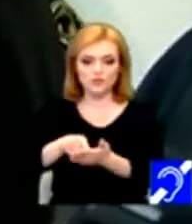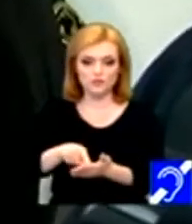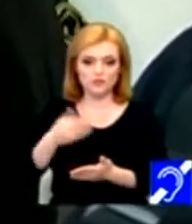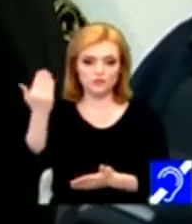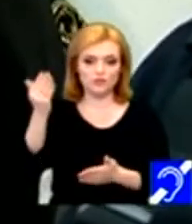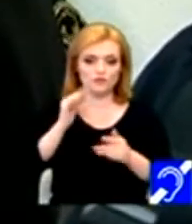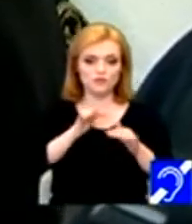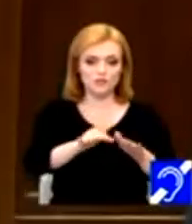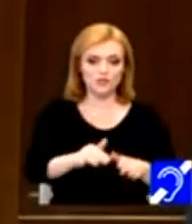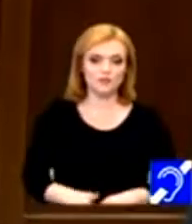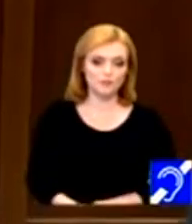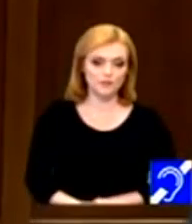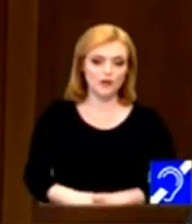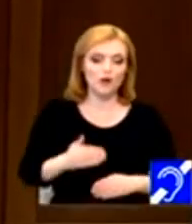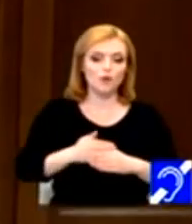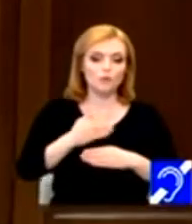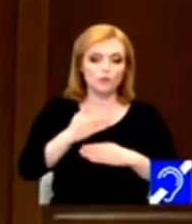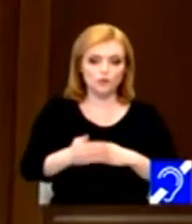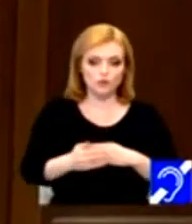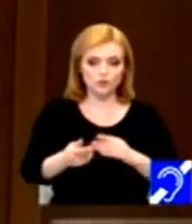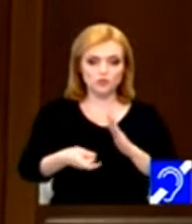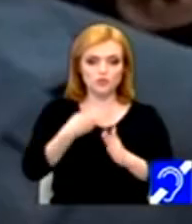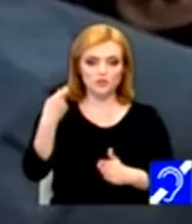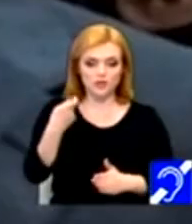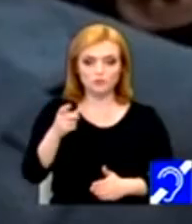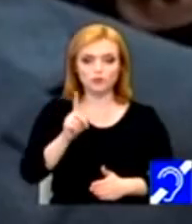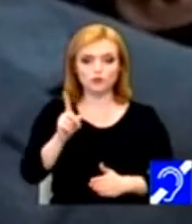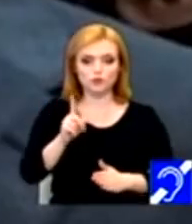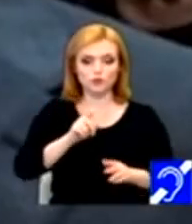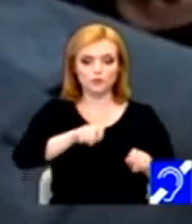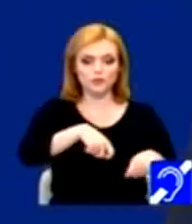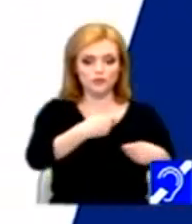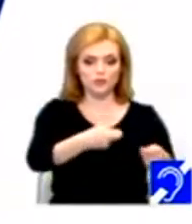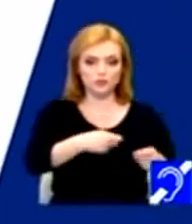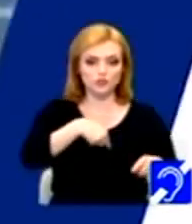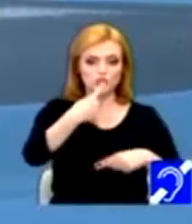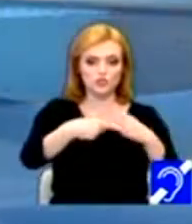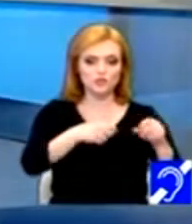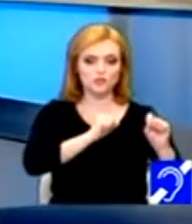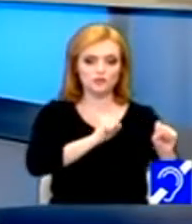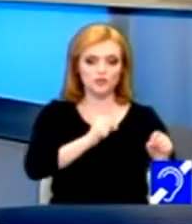Mai târziu, în Telejurnal, vedeți apelul făcut de Filat prin intermediul avocaților săi.